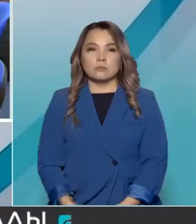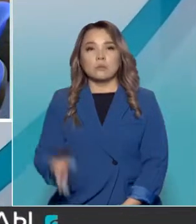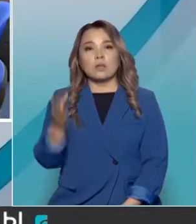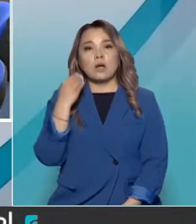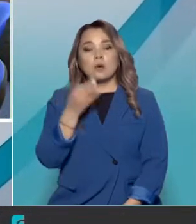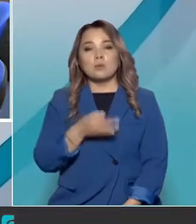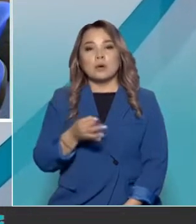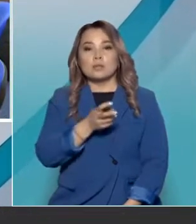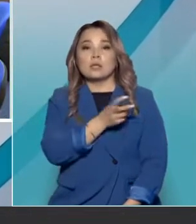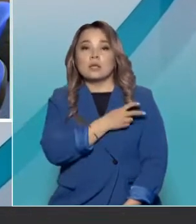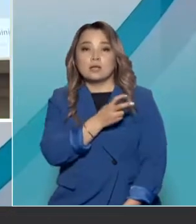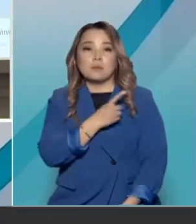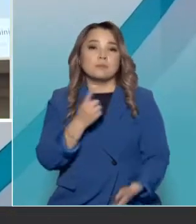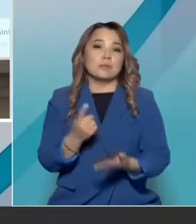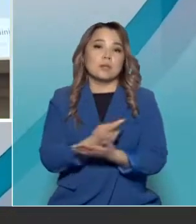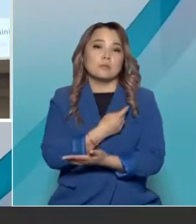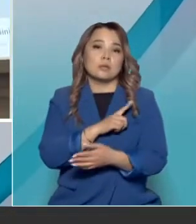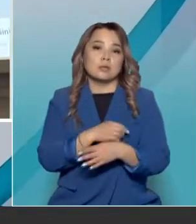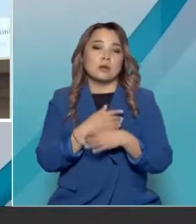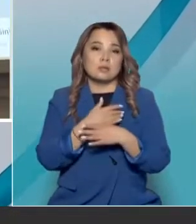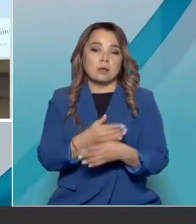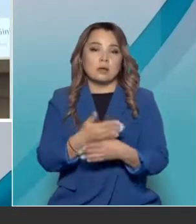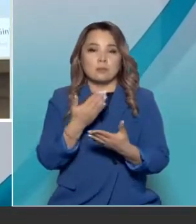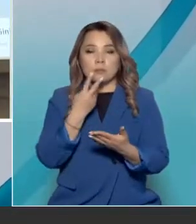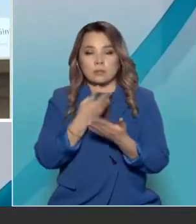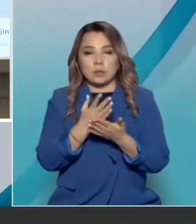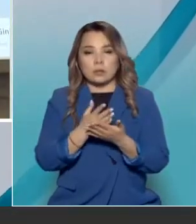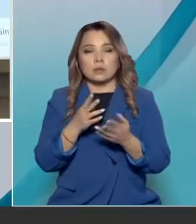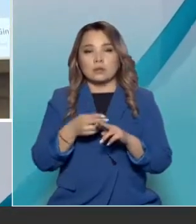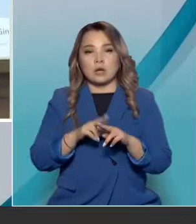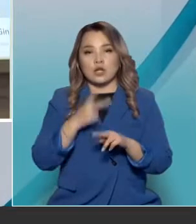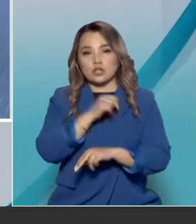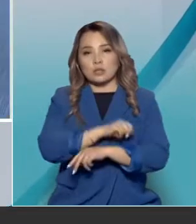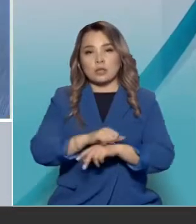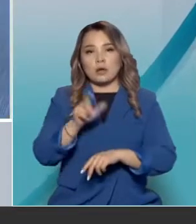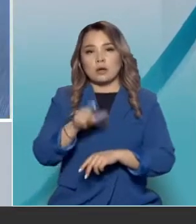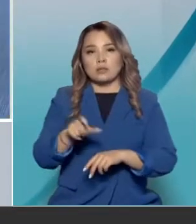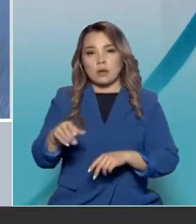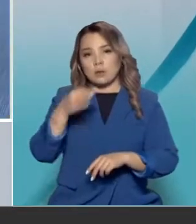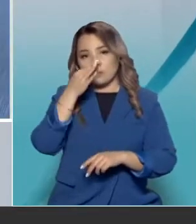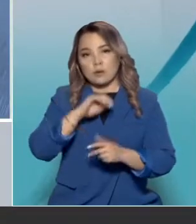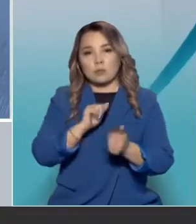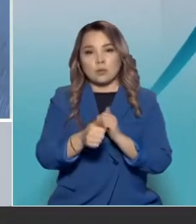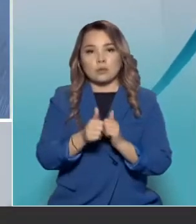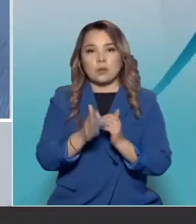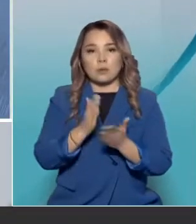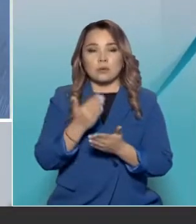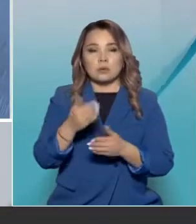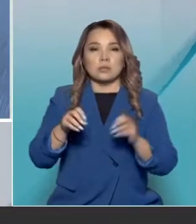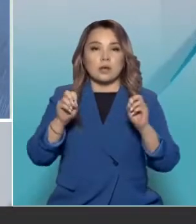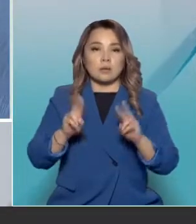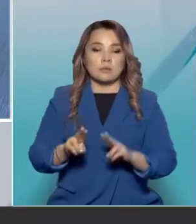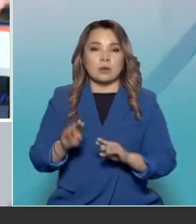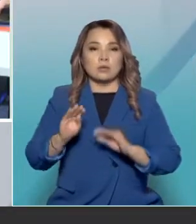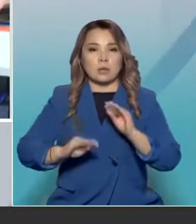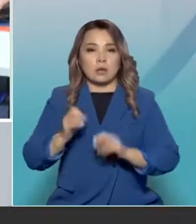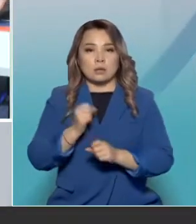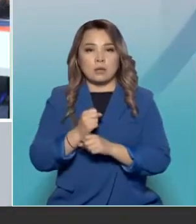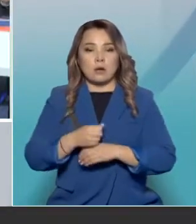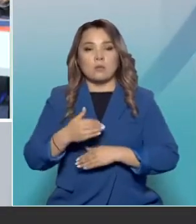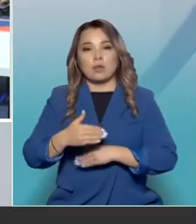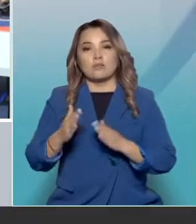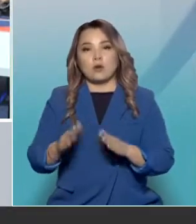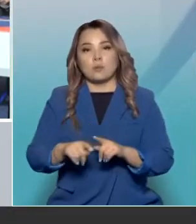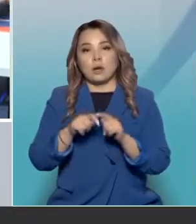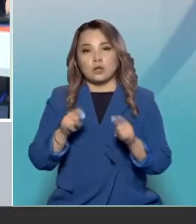Алматы облысының дәрігерлері алғашқы медициналық санитарлық көмек көрсету бойынша шетелдік әріптестерімен тәжірибе бөліседі. Ол үшін арнайы демонстрациялық платформа